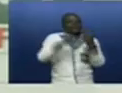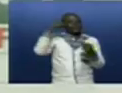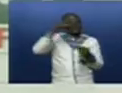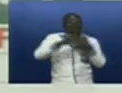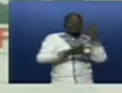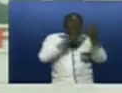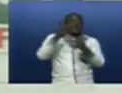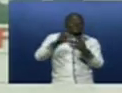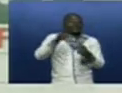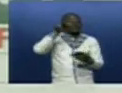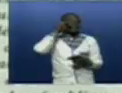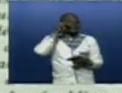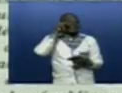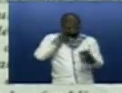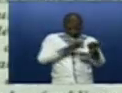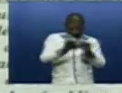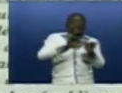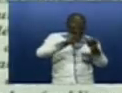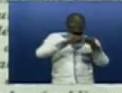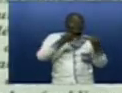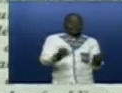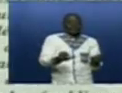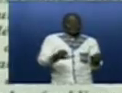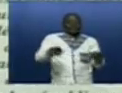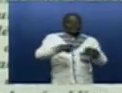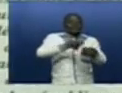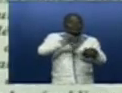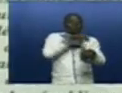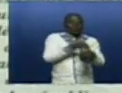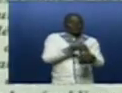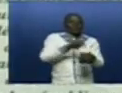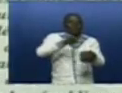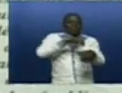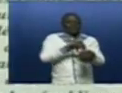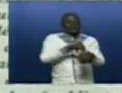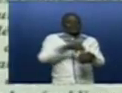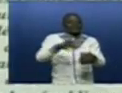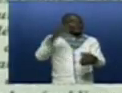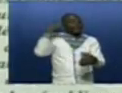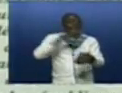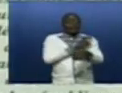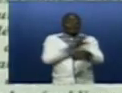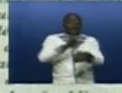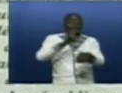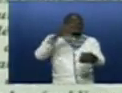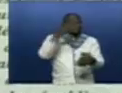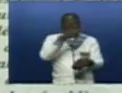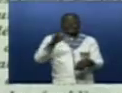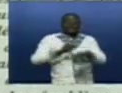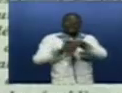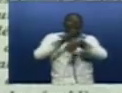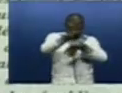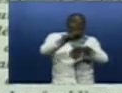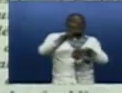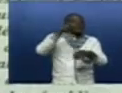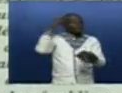Niamey, explique ce journal. Au même moment, à Kidal, au Mali, la force française Barkhane envoie un message fort en termes